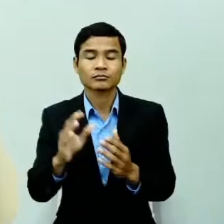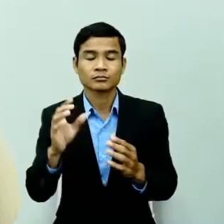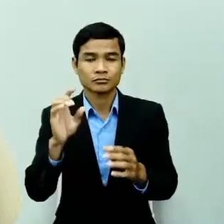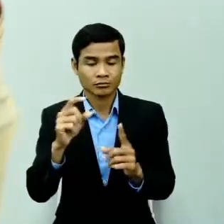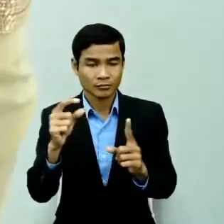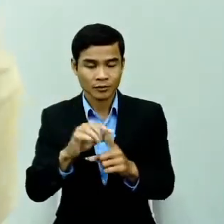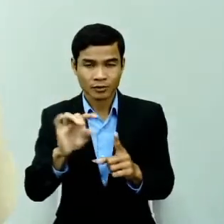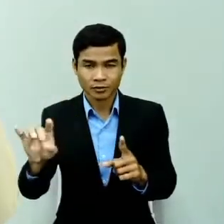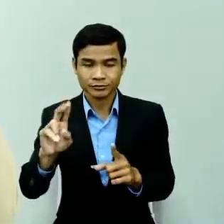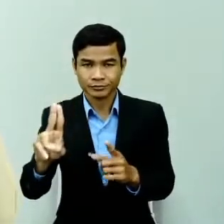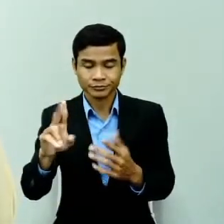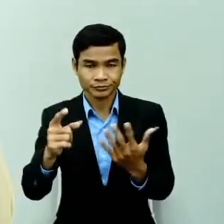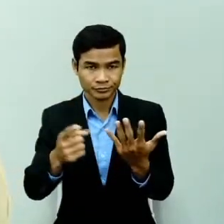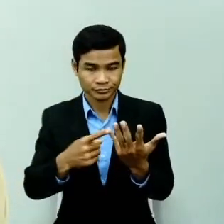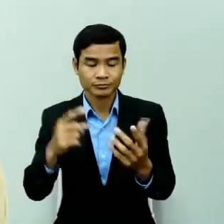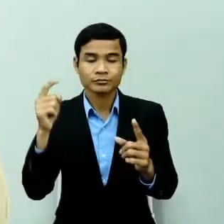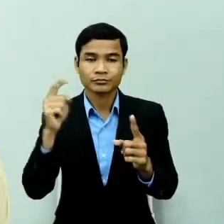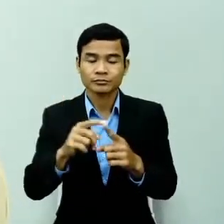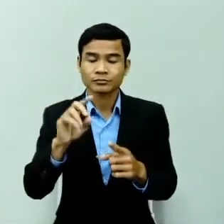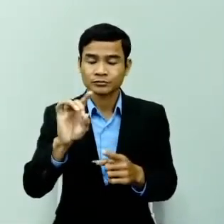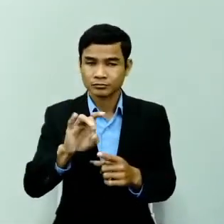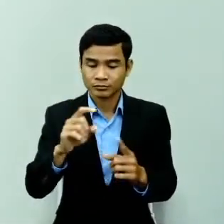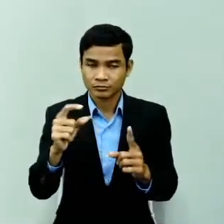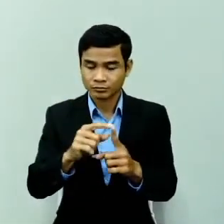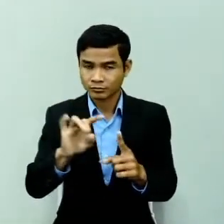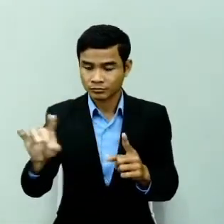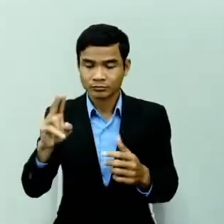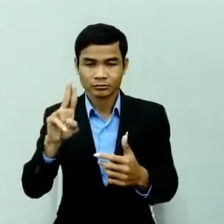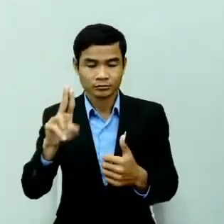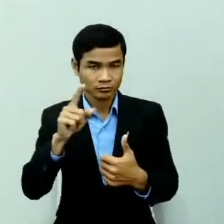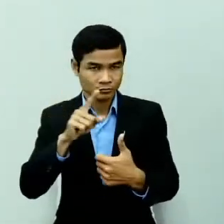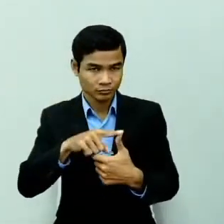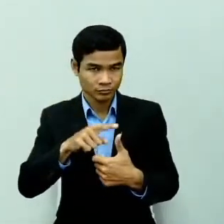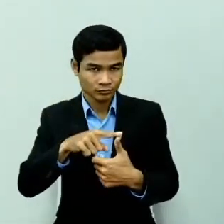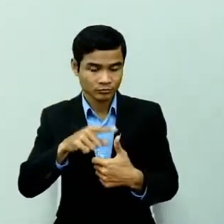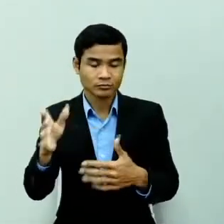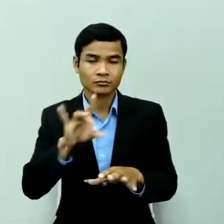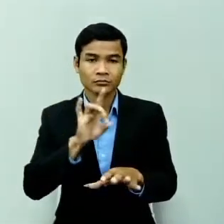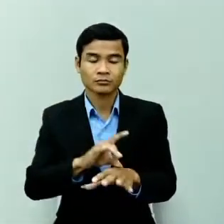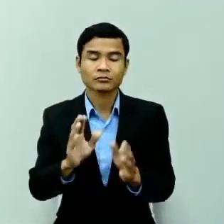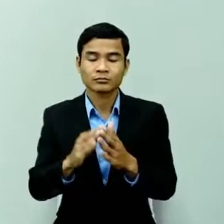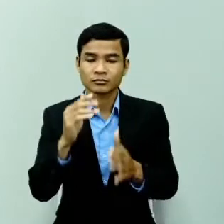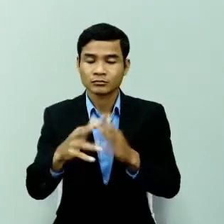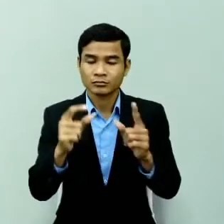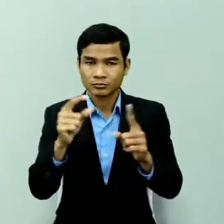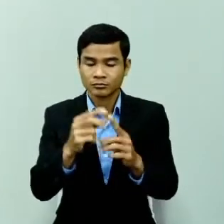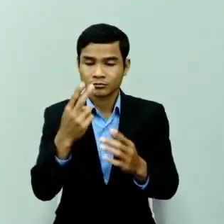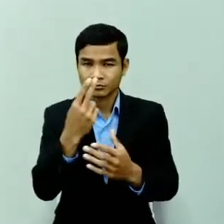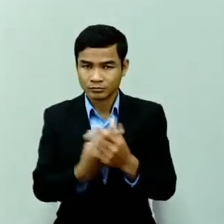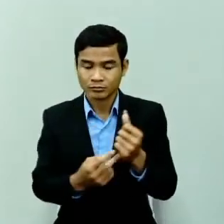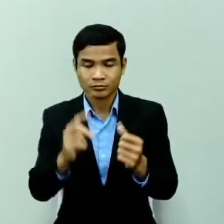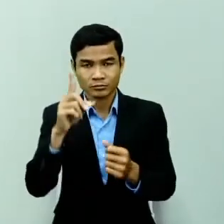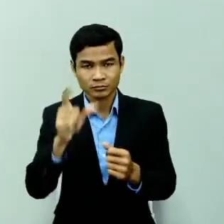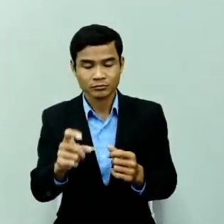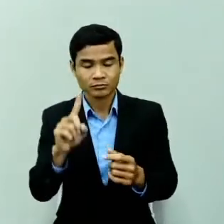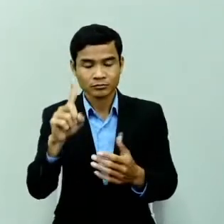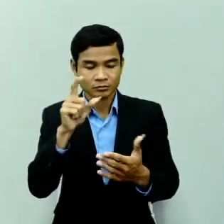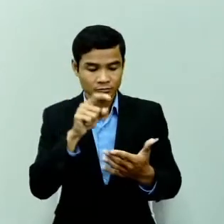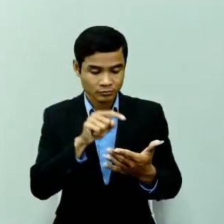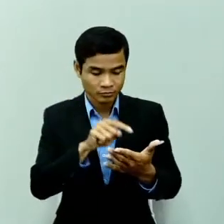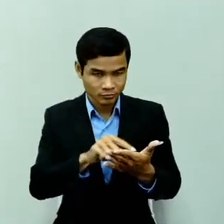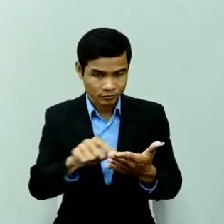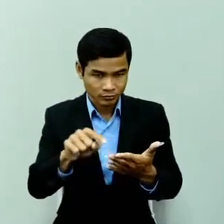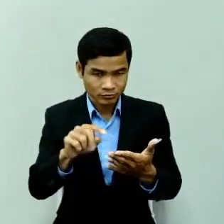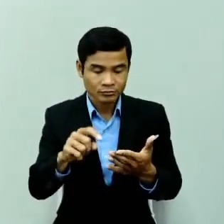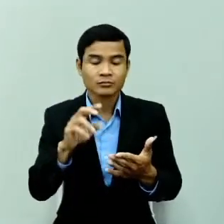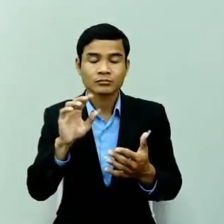chiềng é rồi hốt đập chiếng nhắc cả an chiếng này không sẽ phải sạc sạc cố nó cứ dương an chỉ đại cố mình lại chỉ nè chừng ở mình lại tiếp chỉ